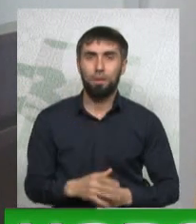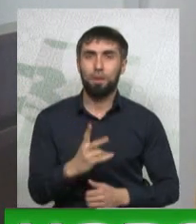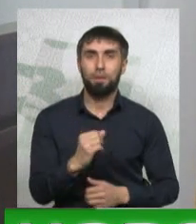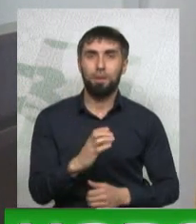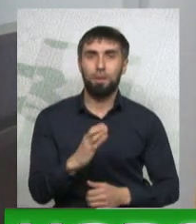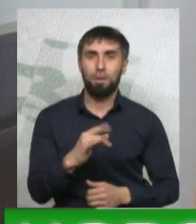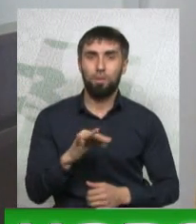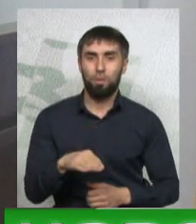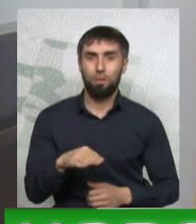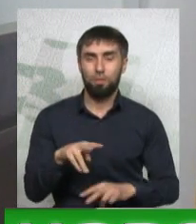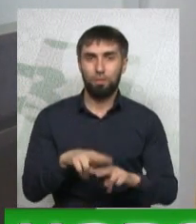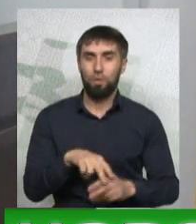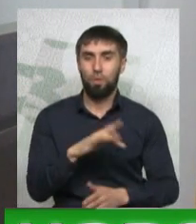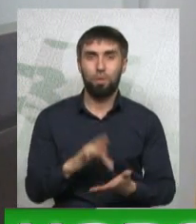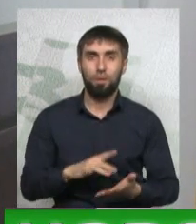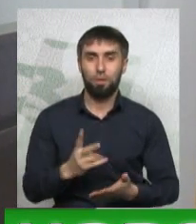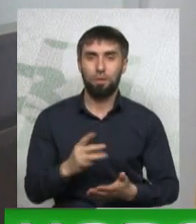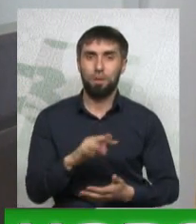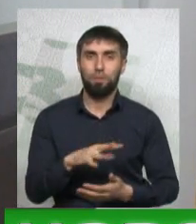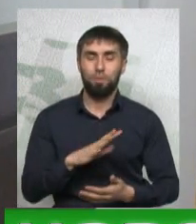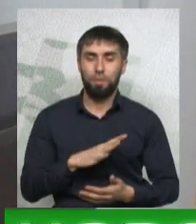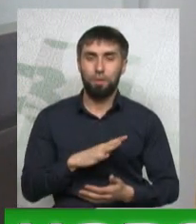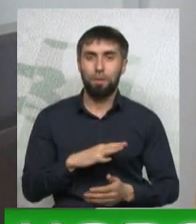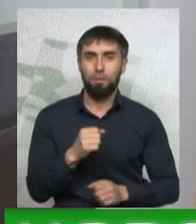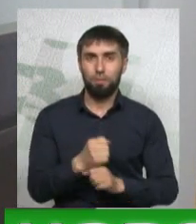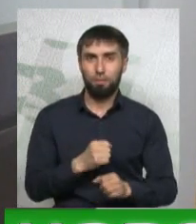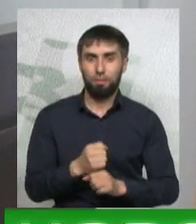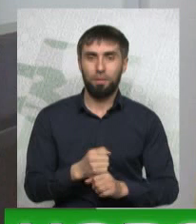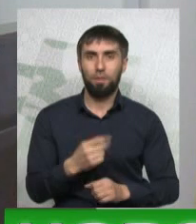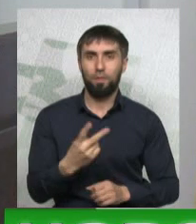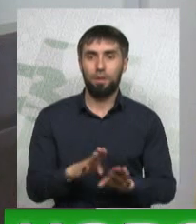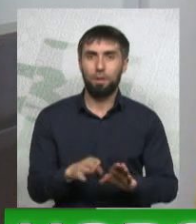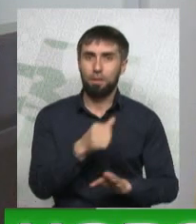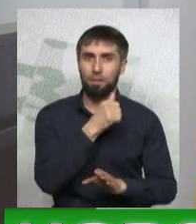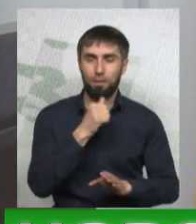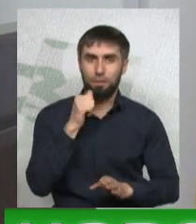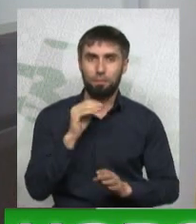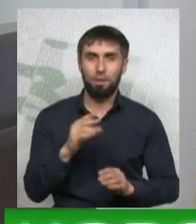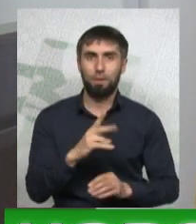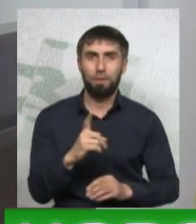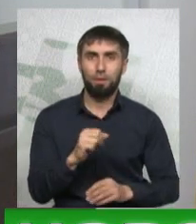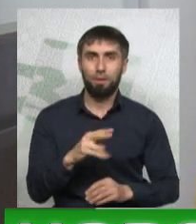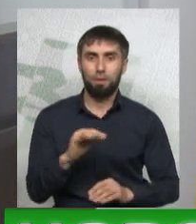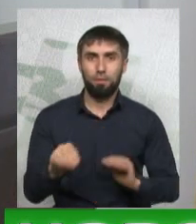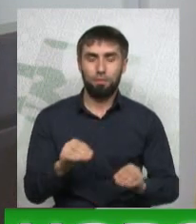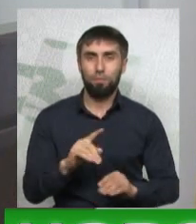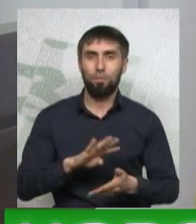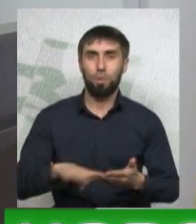Носогорском административном округе города Назрань им было изготовлено 2 таких тайника, закладки, после